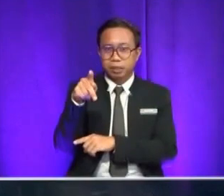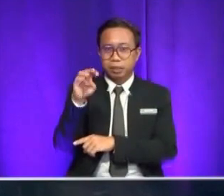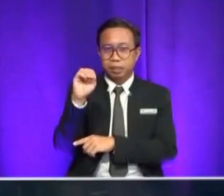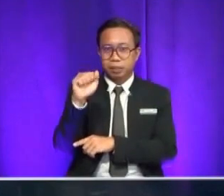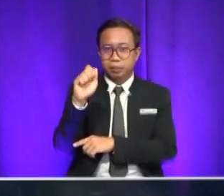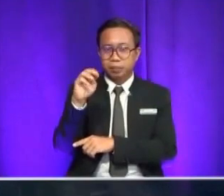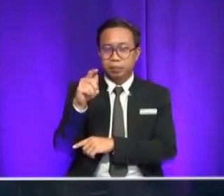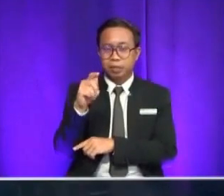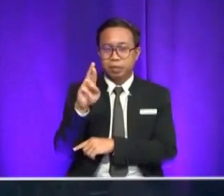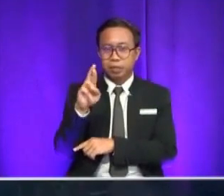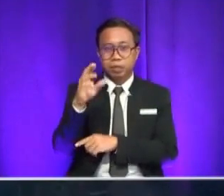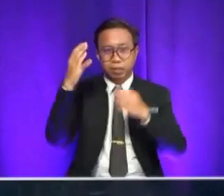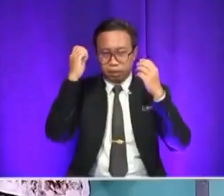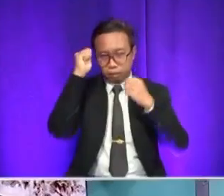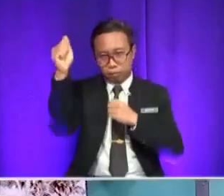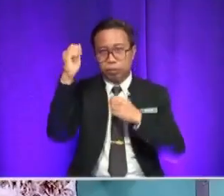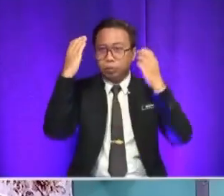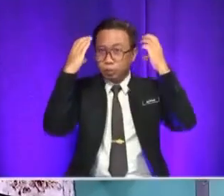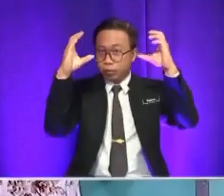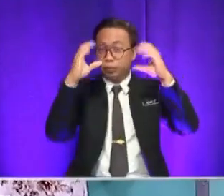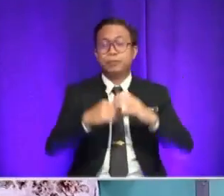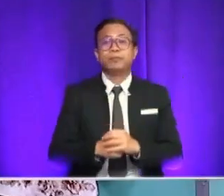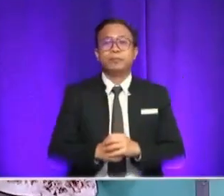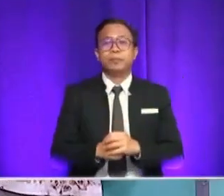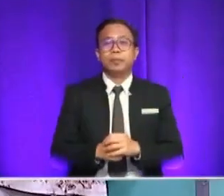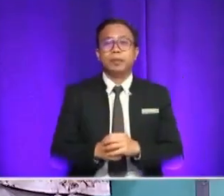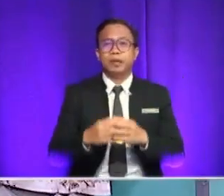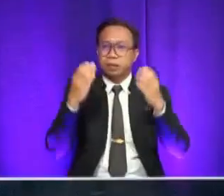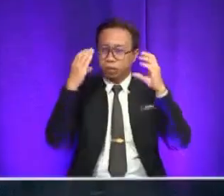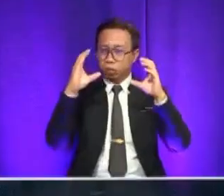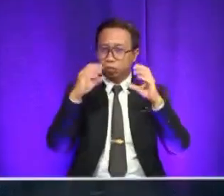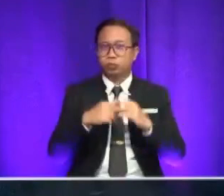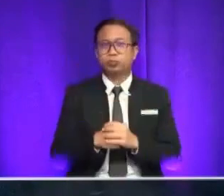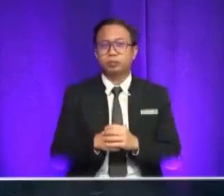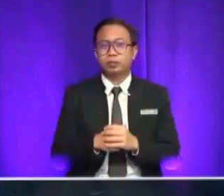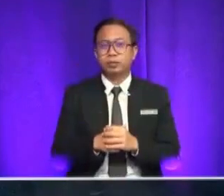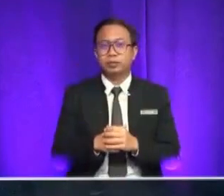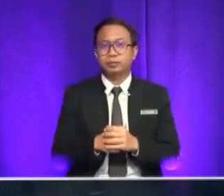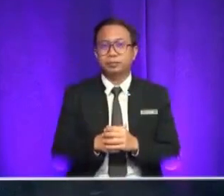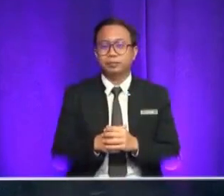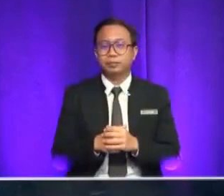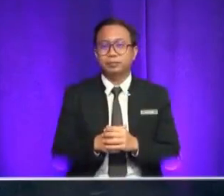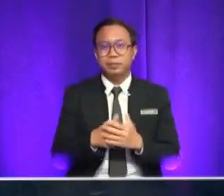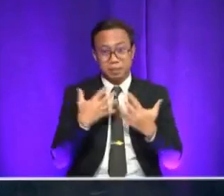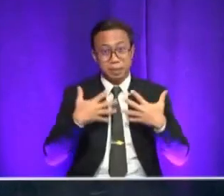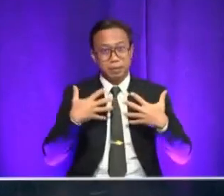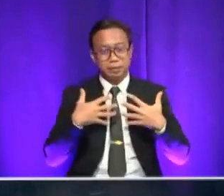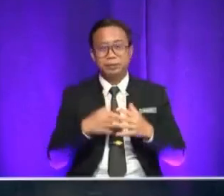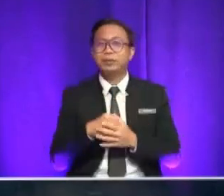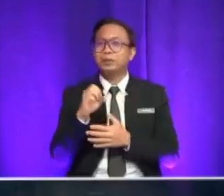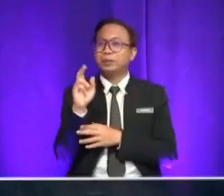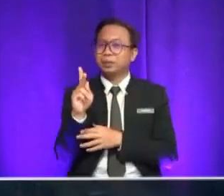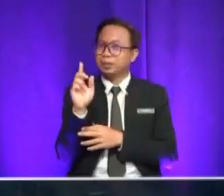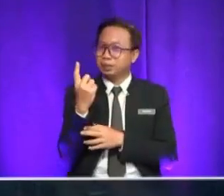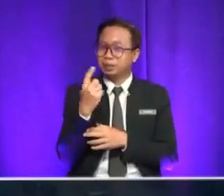kita. Assalamualaikum, Cikgu. Waalaikumsalam warahmatullahi. Ya, Cikgu agak macam nervous kah, Cikgu? Okey je. Okey